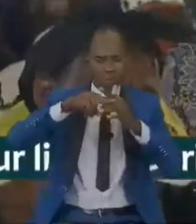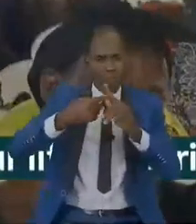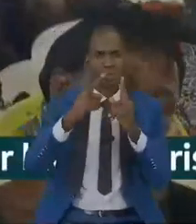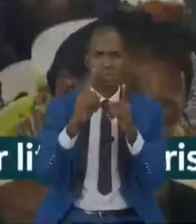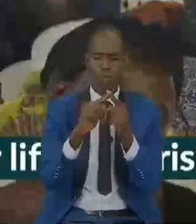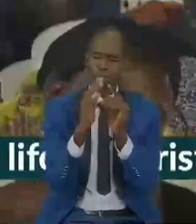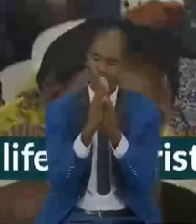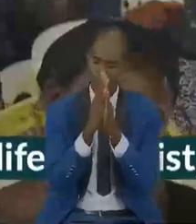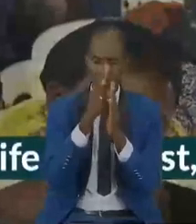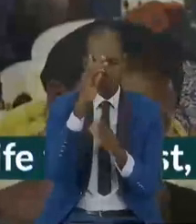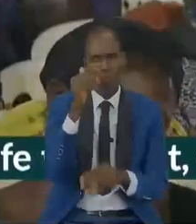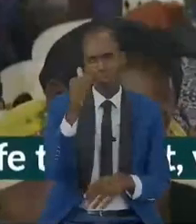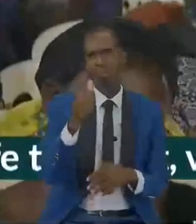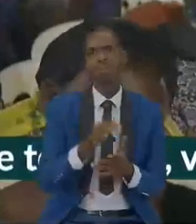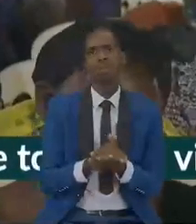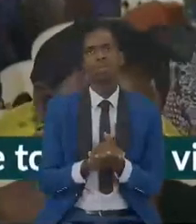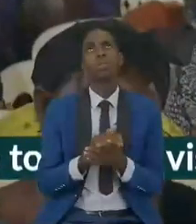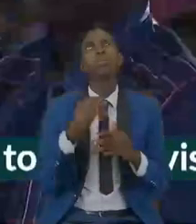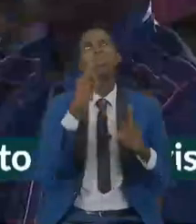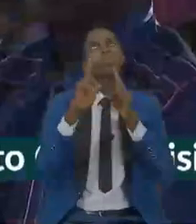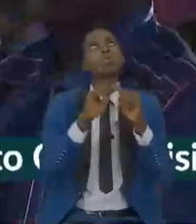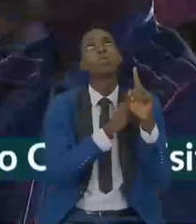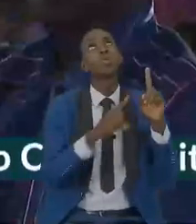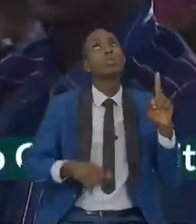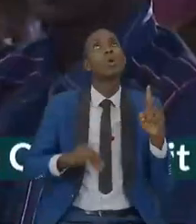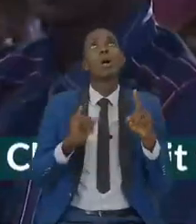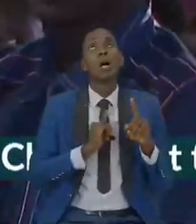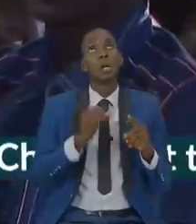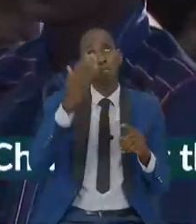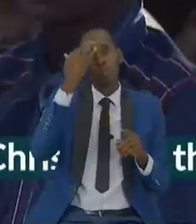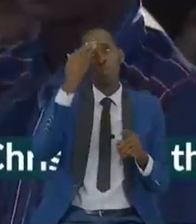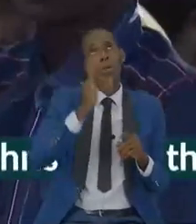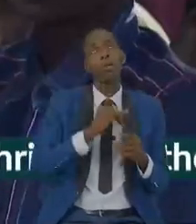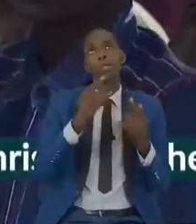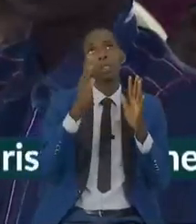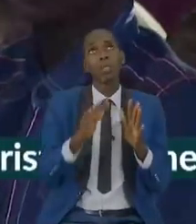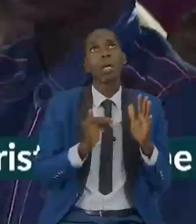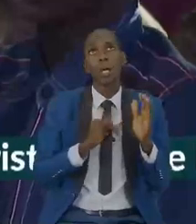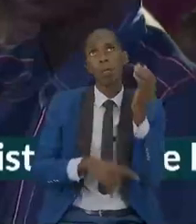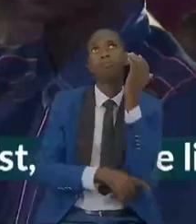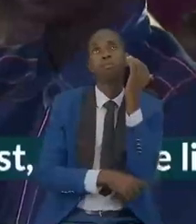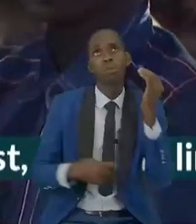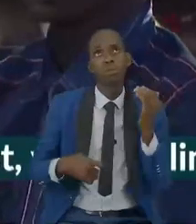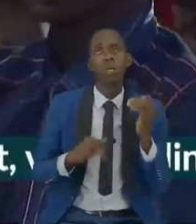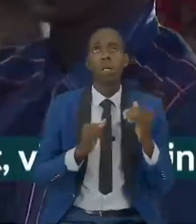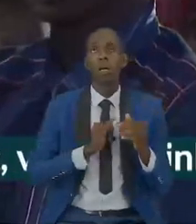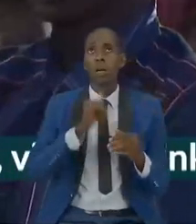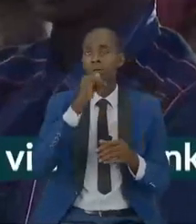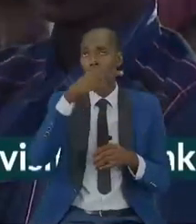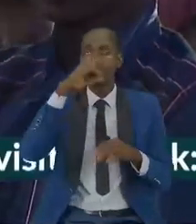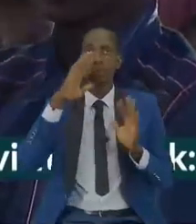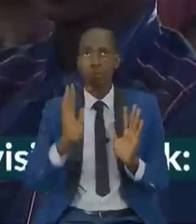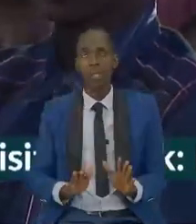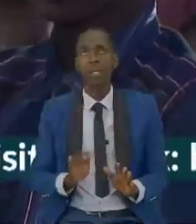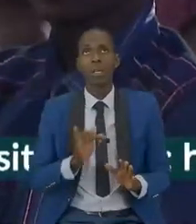vais plus aller là-bas. Je ne vais plus faire cela. Je me détourne, je me repens, je viens pour que